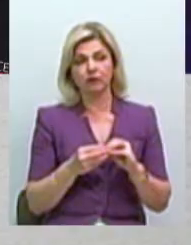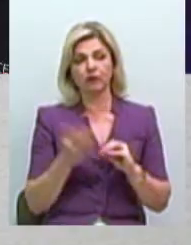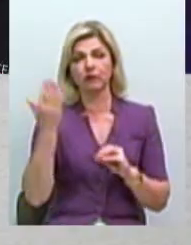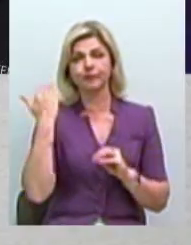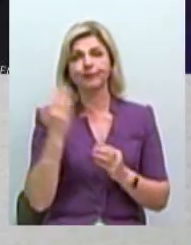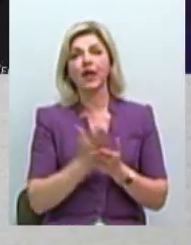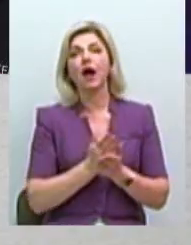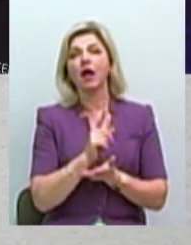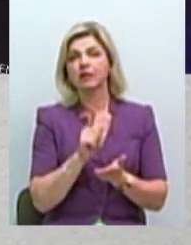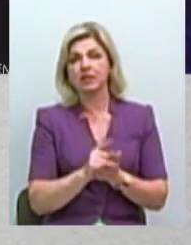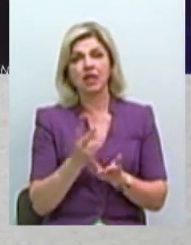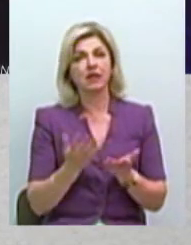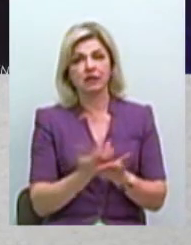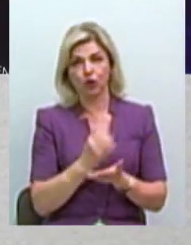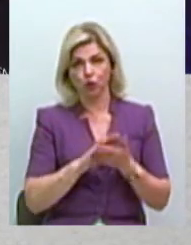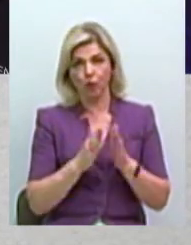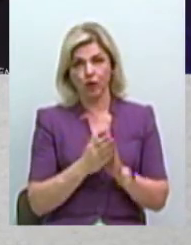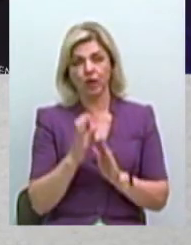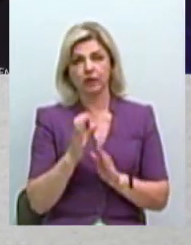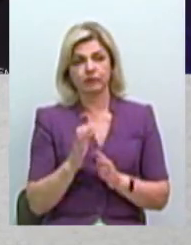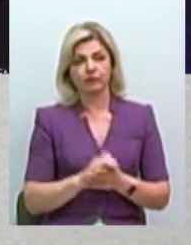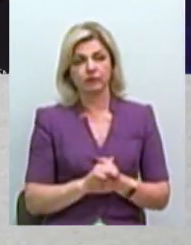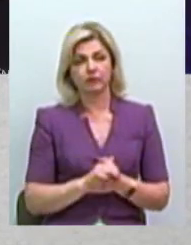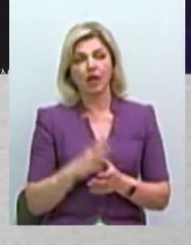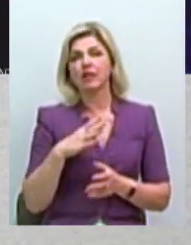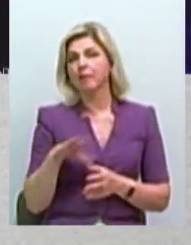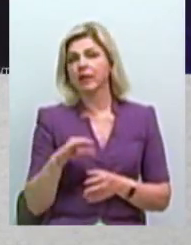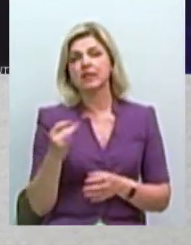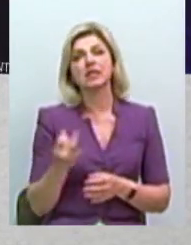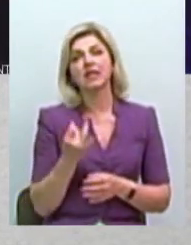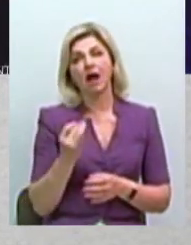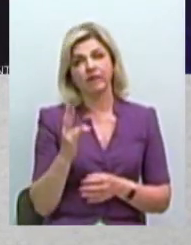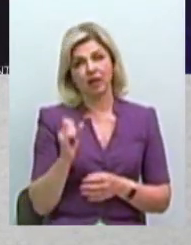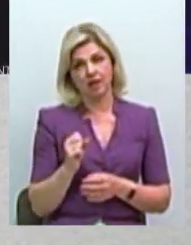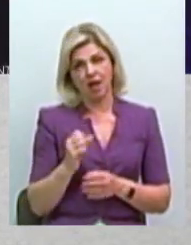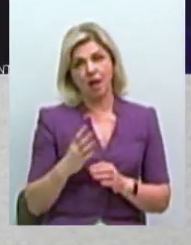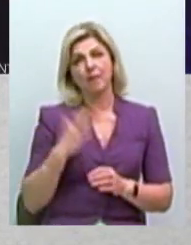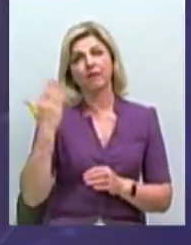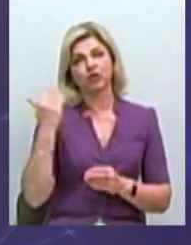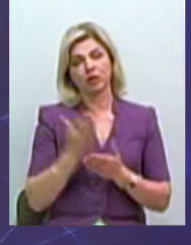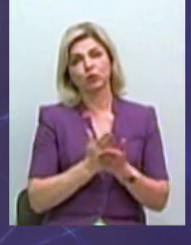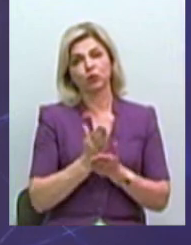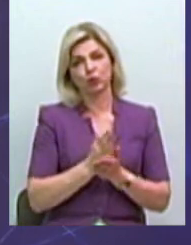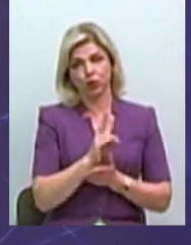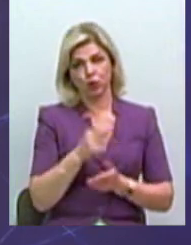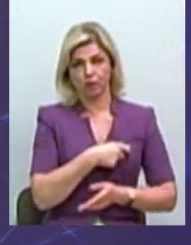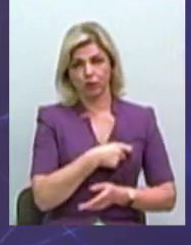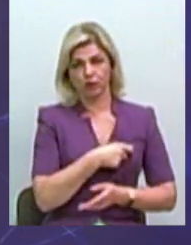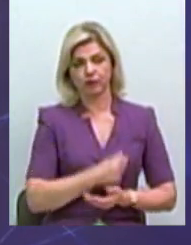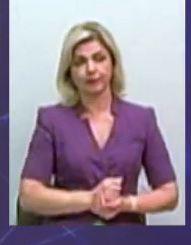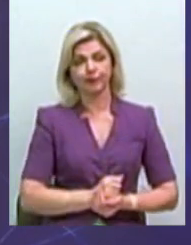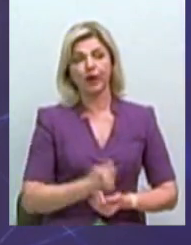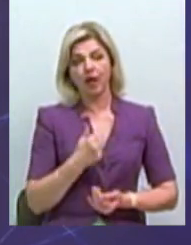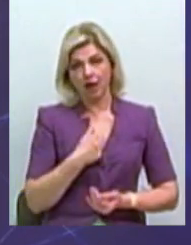знайшла спільної мови стосовно спільнопереробного заводу? Не була зацікавлена, не була можна зацікавлена. Сказати так. Не була зацікавлена в цьому. Так. Я